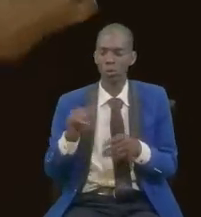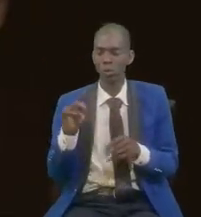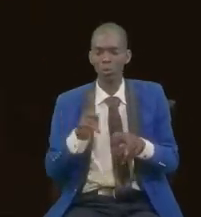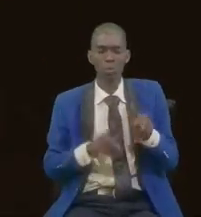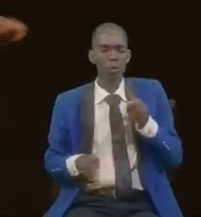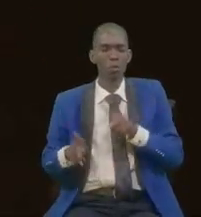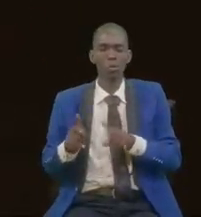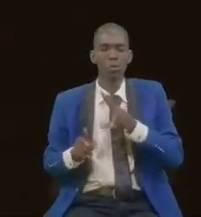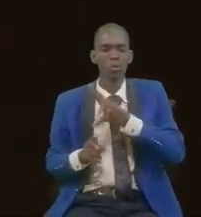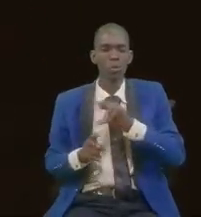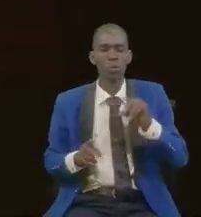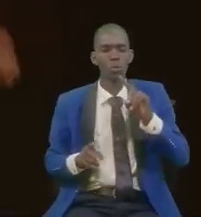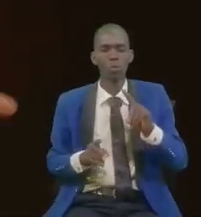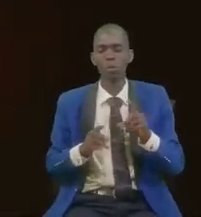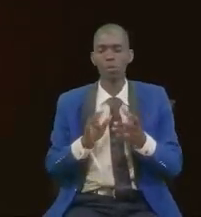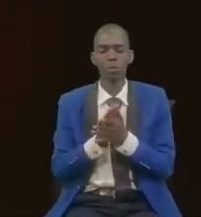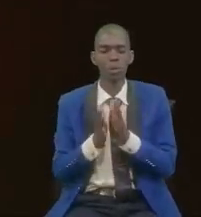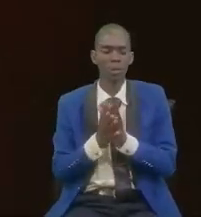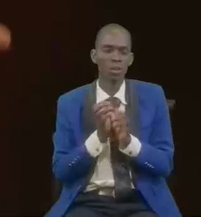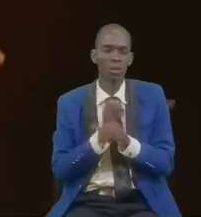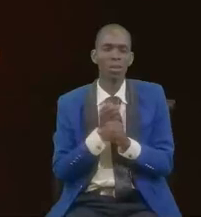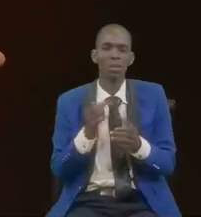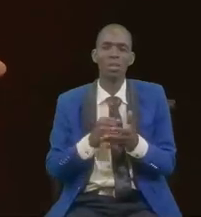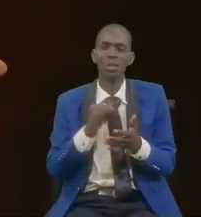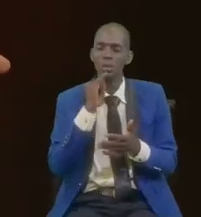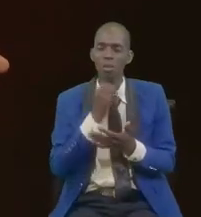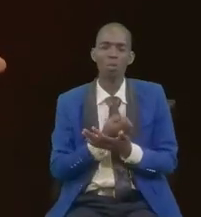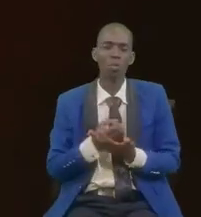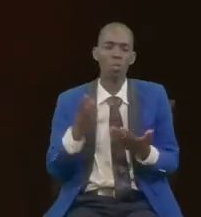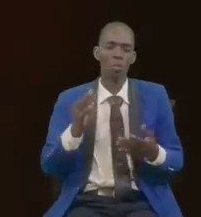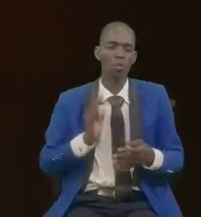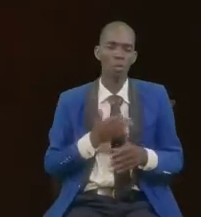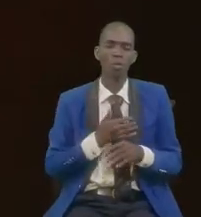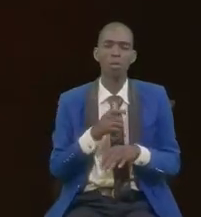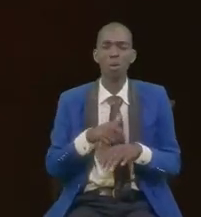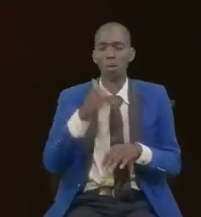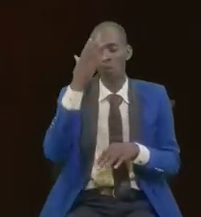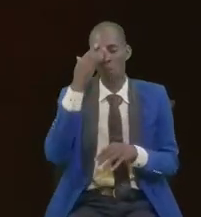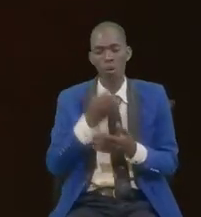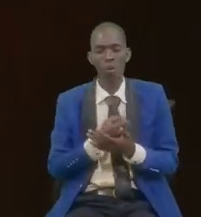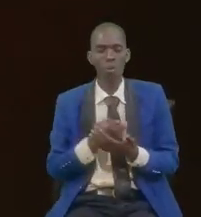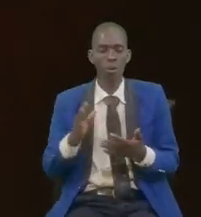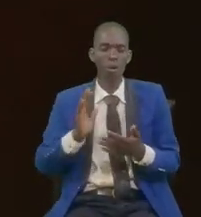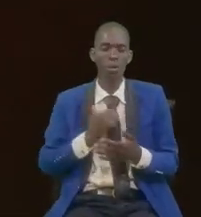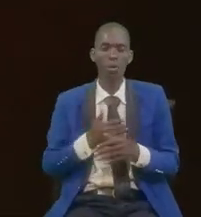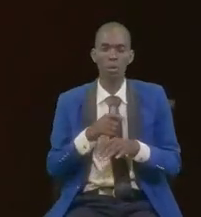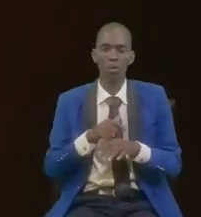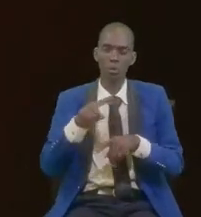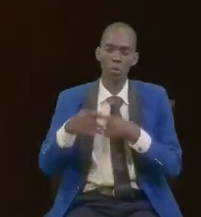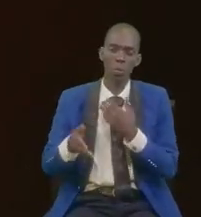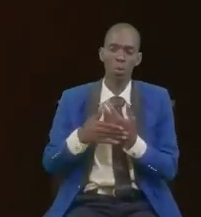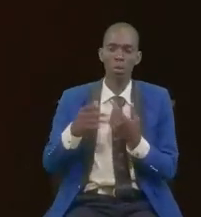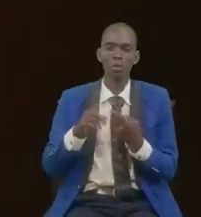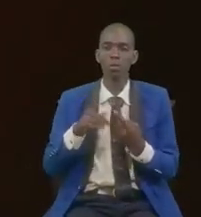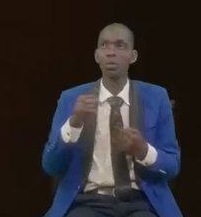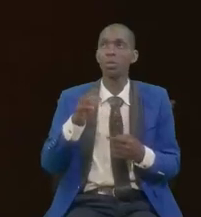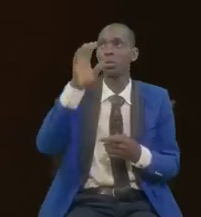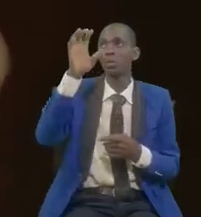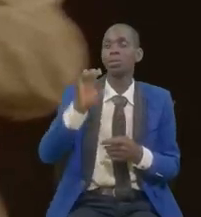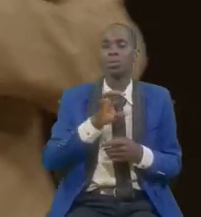sauve. C'est un gâchis, un gaspillage de notre temps. Pourquoi gaspiller notre temps? Retournons à la croix, retournez